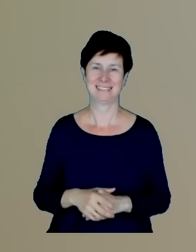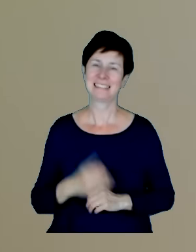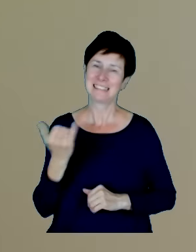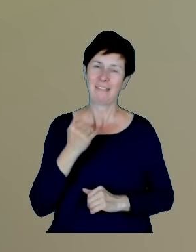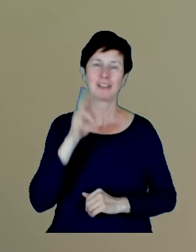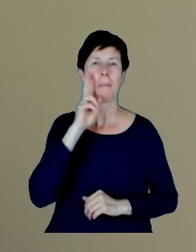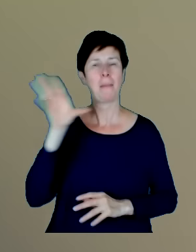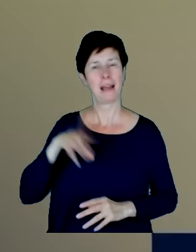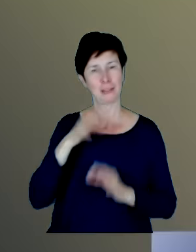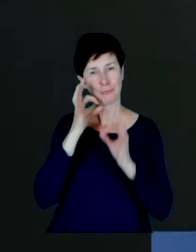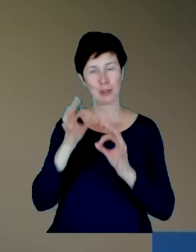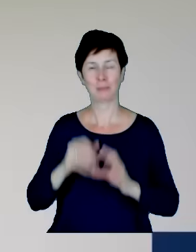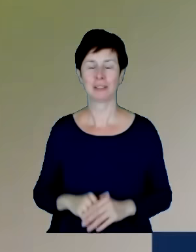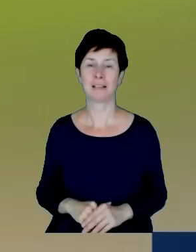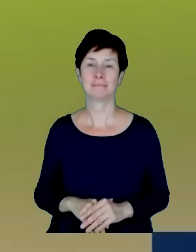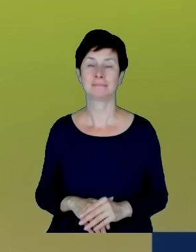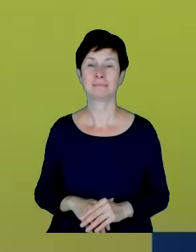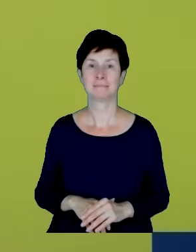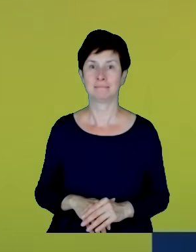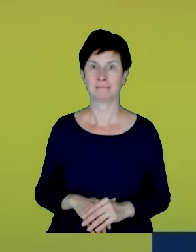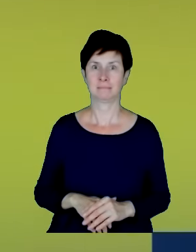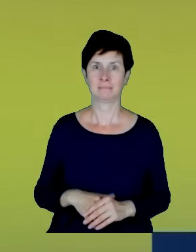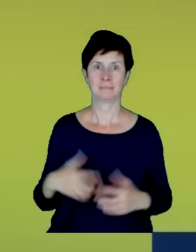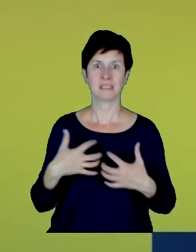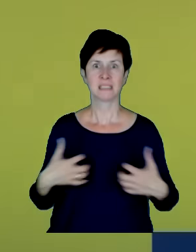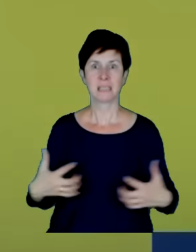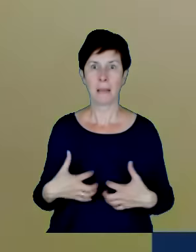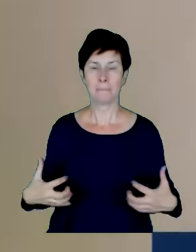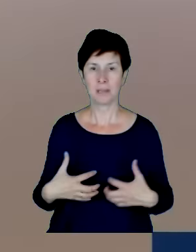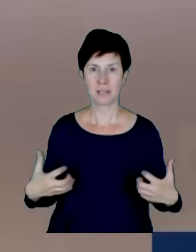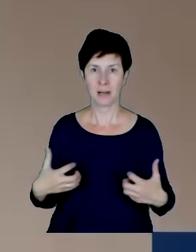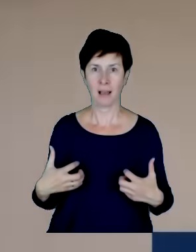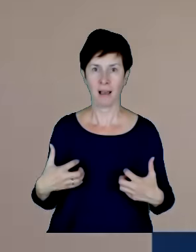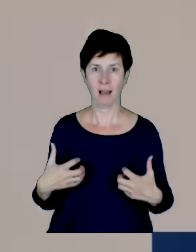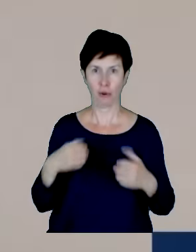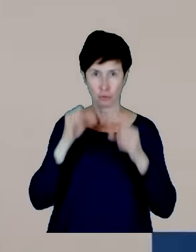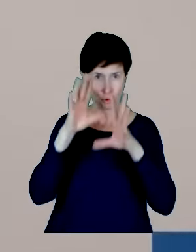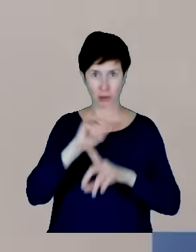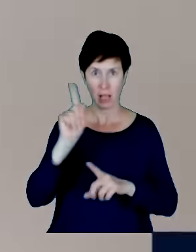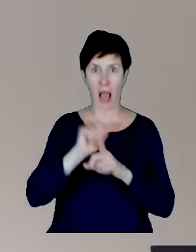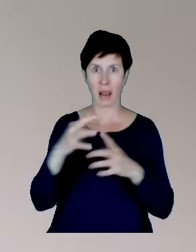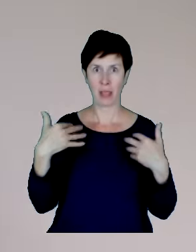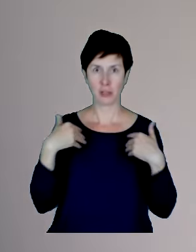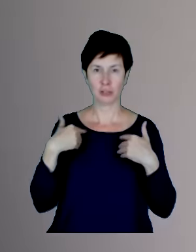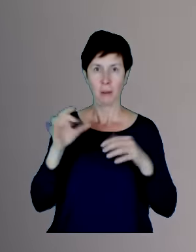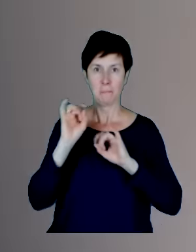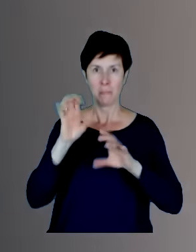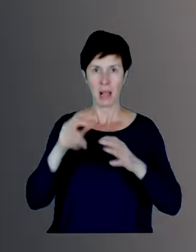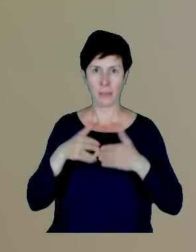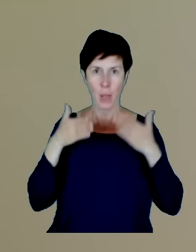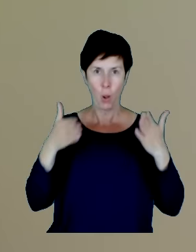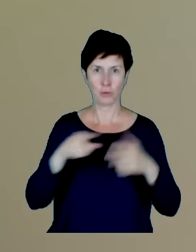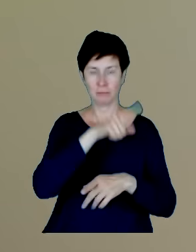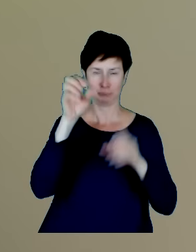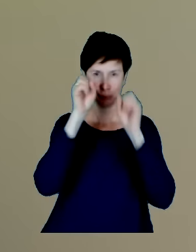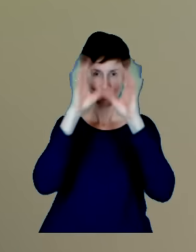mamy malowana zebra na ulicy nie robi na nikim Wielkiego wrażenia ale żywa i biegająca może już nie jednego wprowadzić w osłupienie tak stało